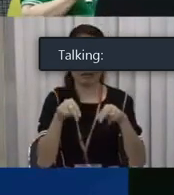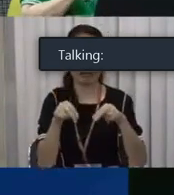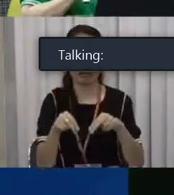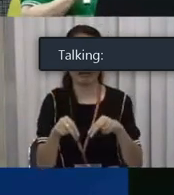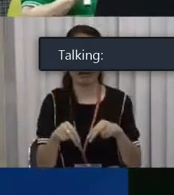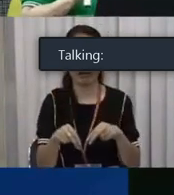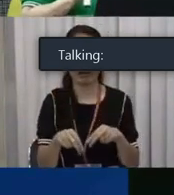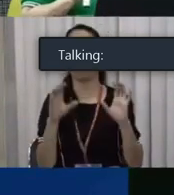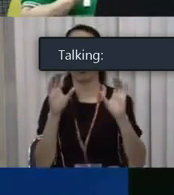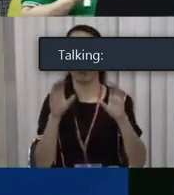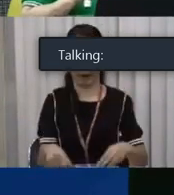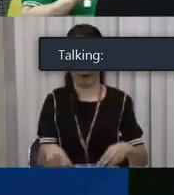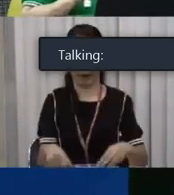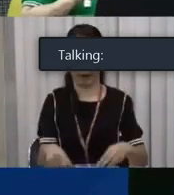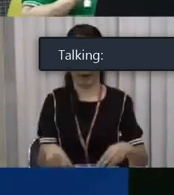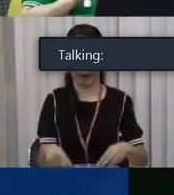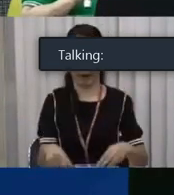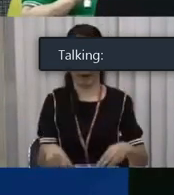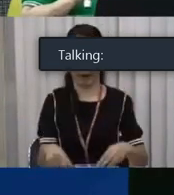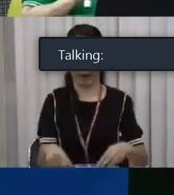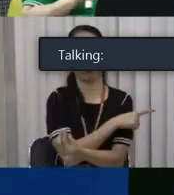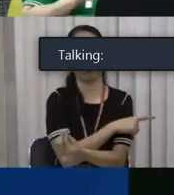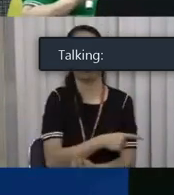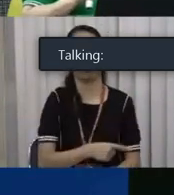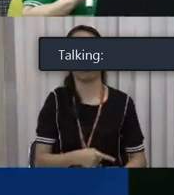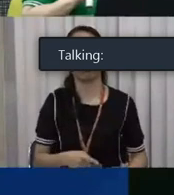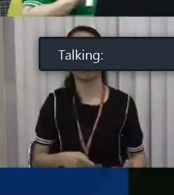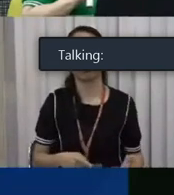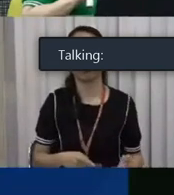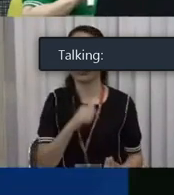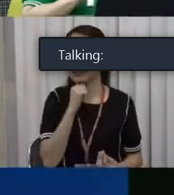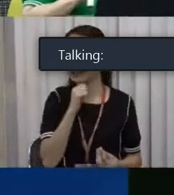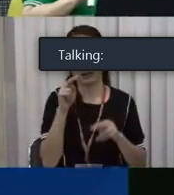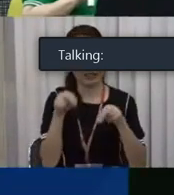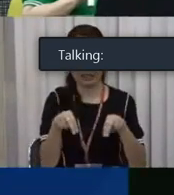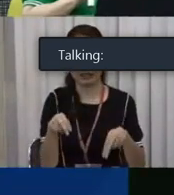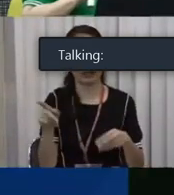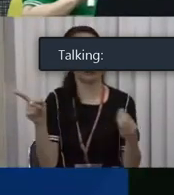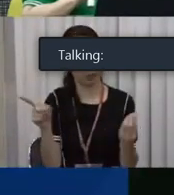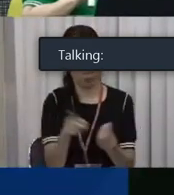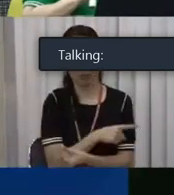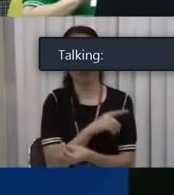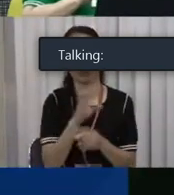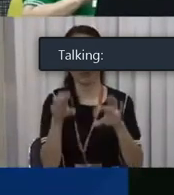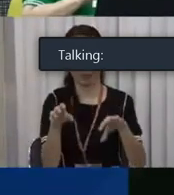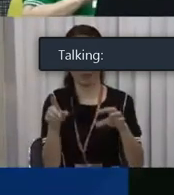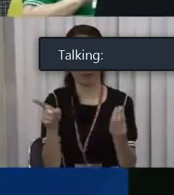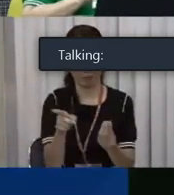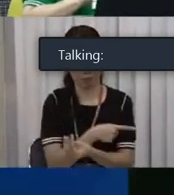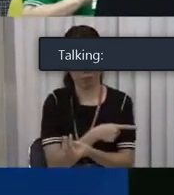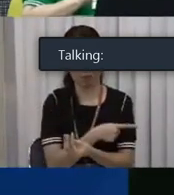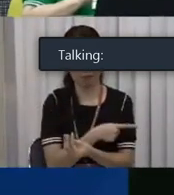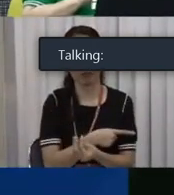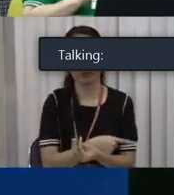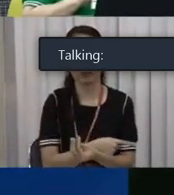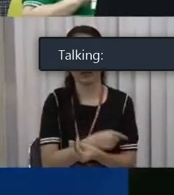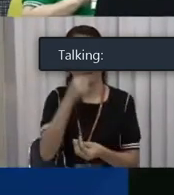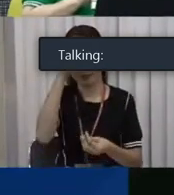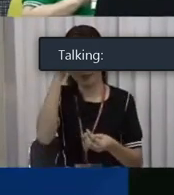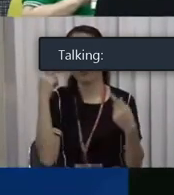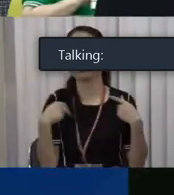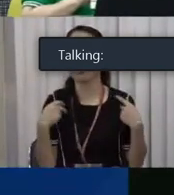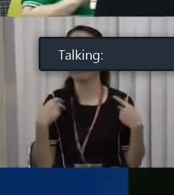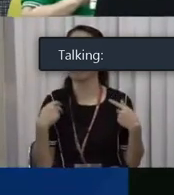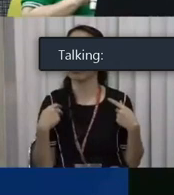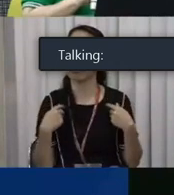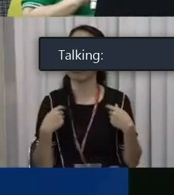Kay automation naman, manaktak na ta, kay dili na ta nagkinahanglan o daghang sekretary. Robot na lang atong